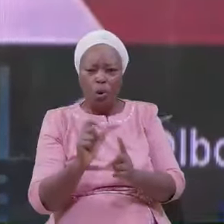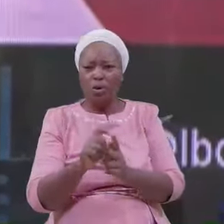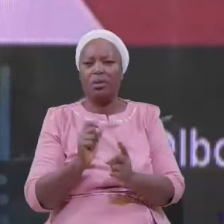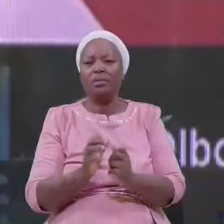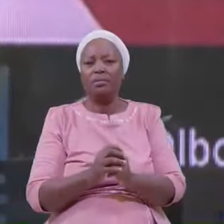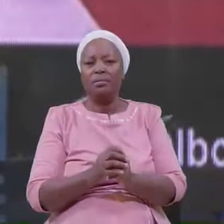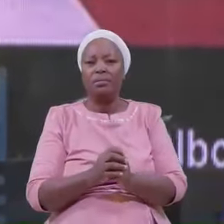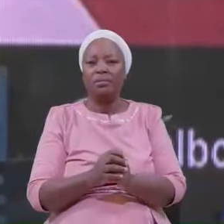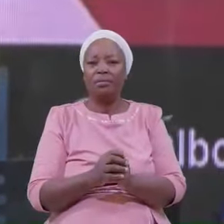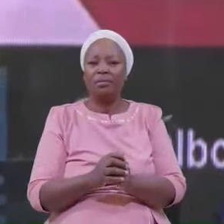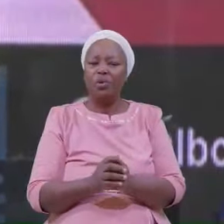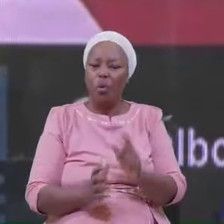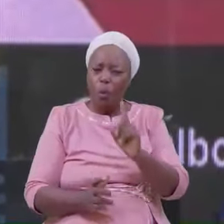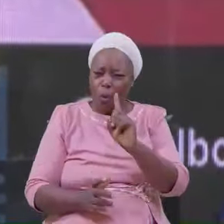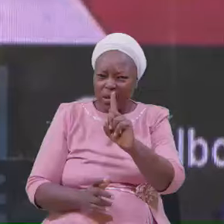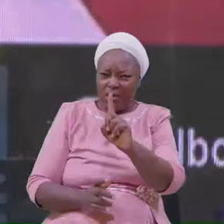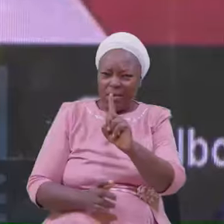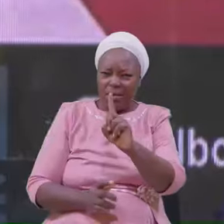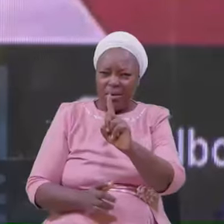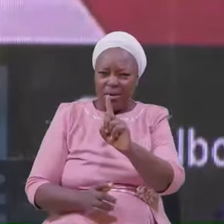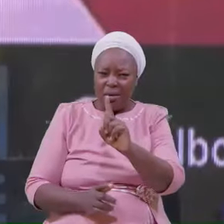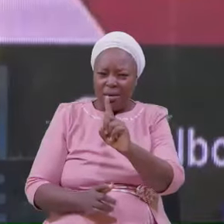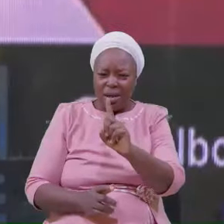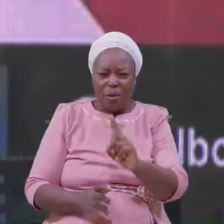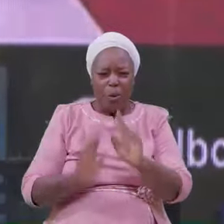Singular. Isa. Spectacular.